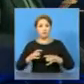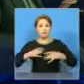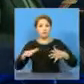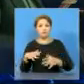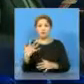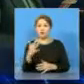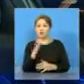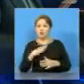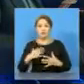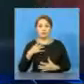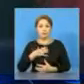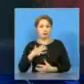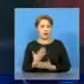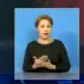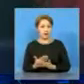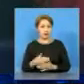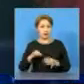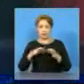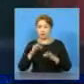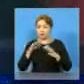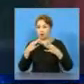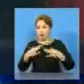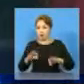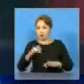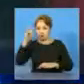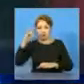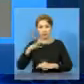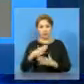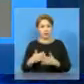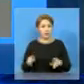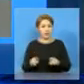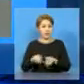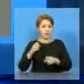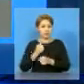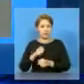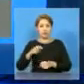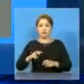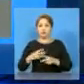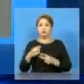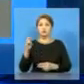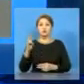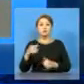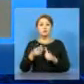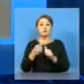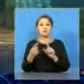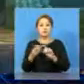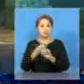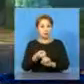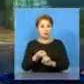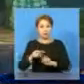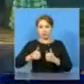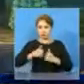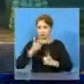ел өміріндегі маңызы зор. Өйткені тәуелсіз Қазақстанның қалыптасуындағы әр іс Нұрсұлтан Назарбаевтың есімімен байланысты.